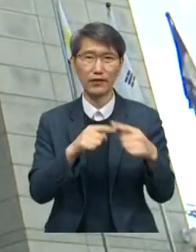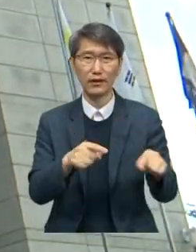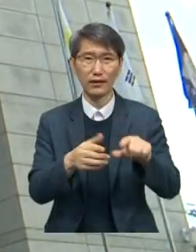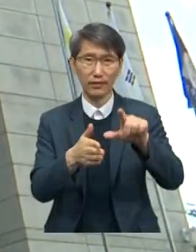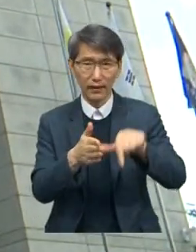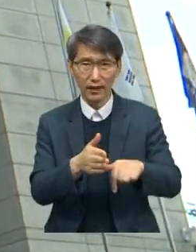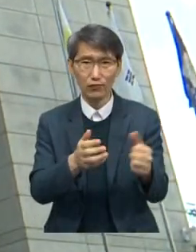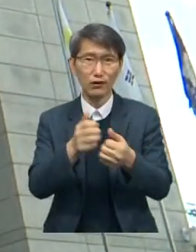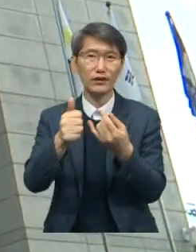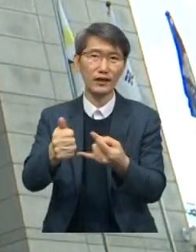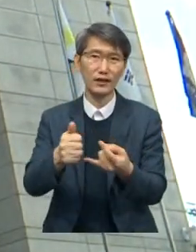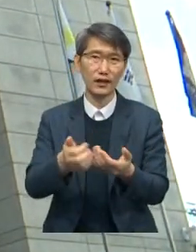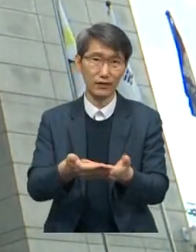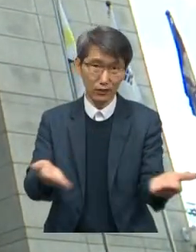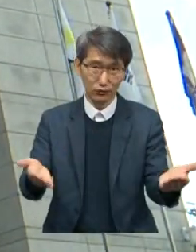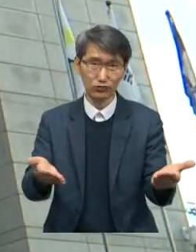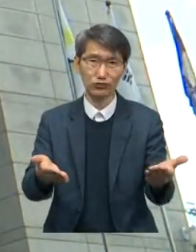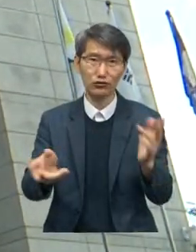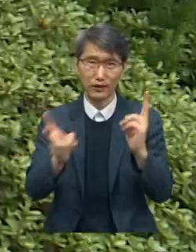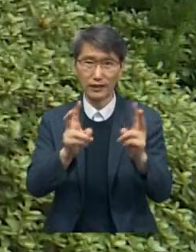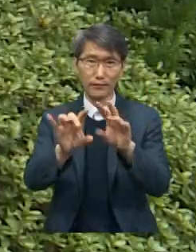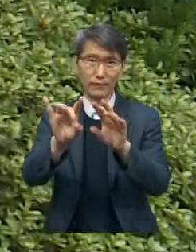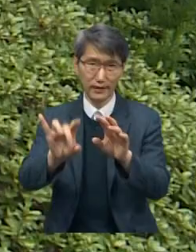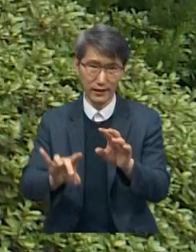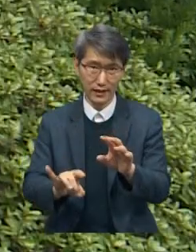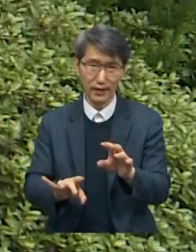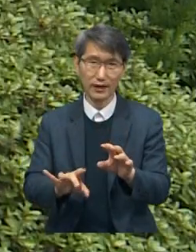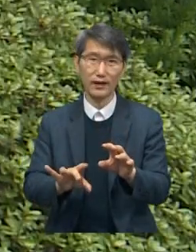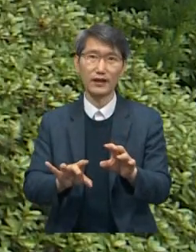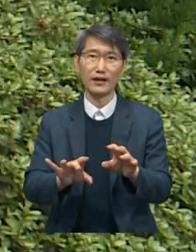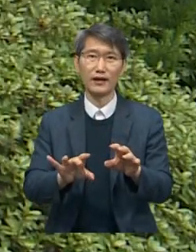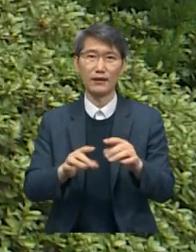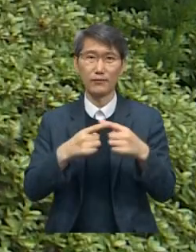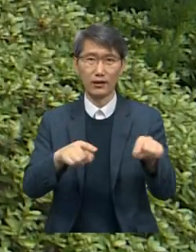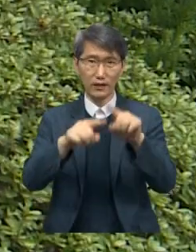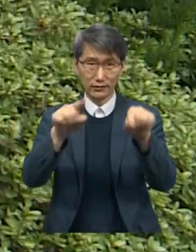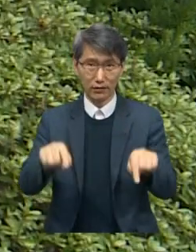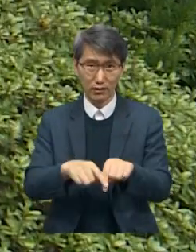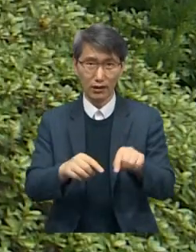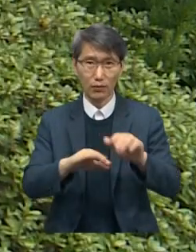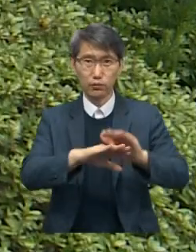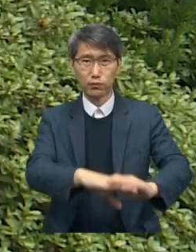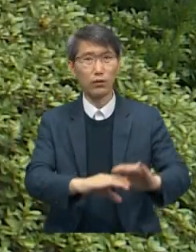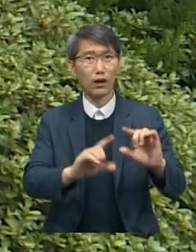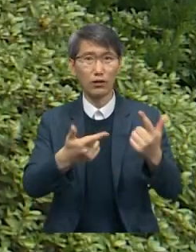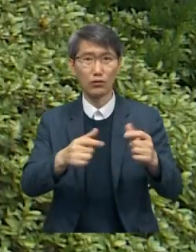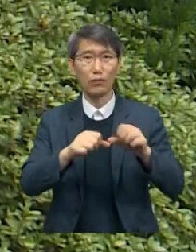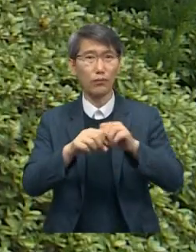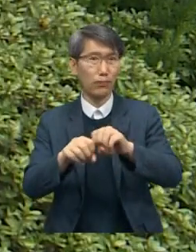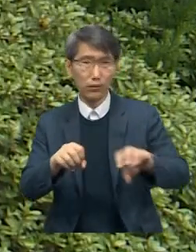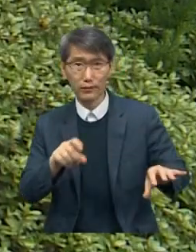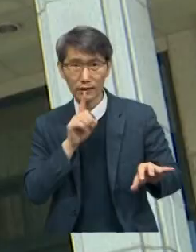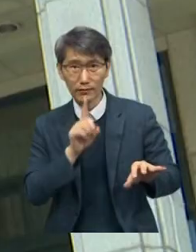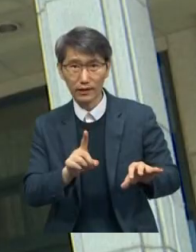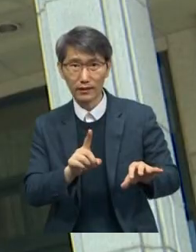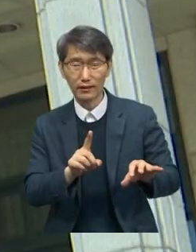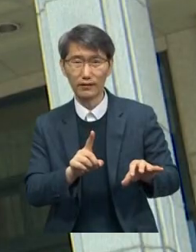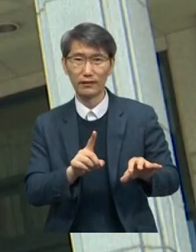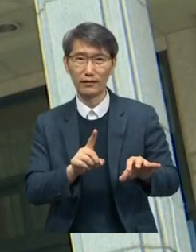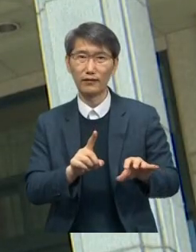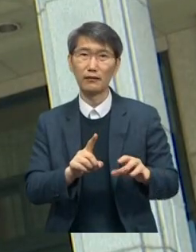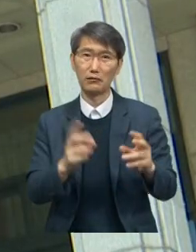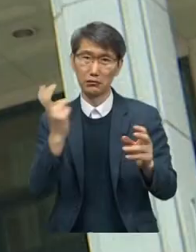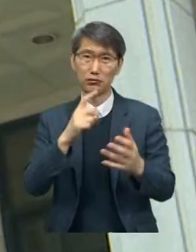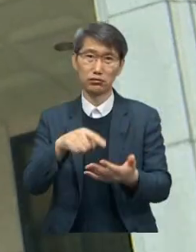평가에서 위원들에게 배부된 업체별 정성평가 사업계획서가 보관되지 않은 사실이 행정사무 조사